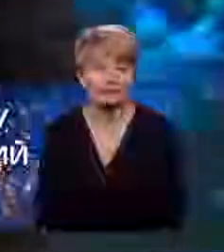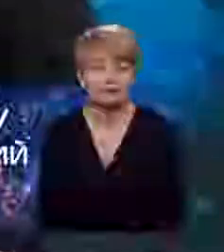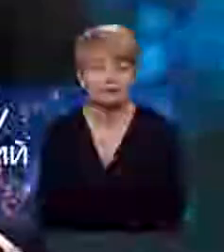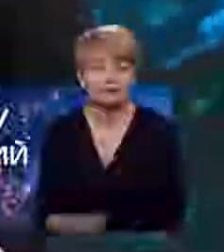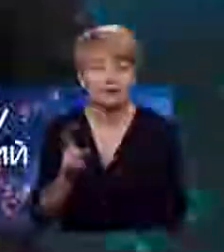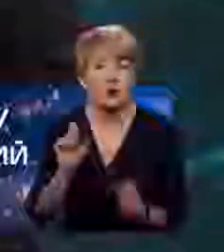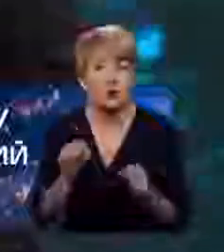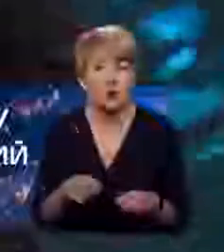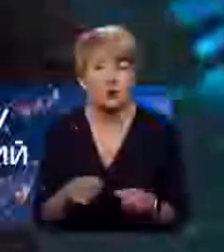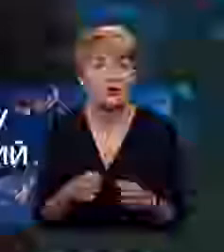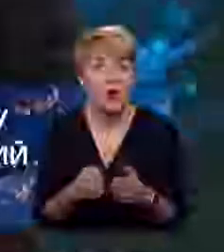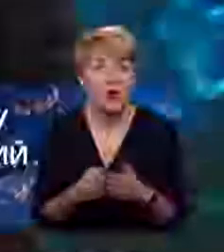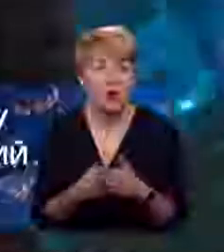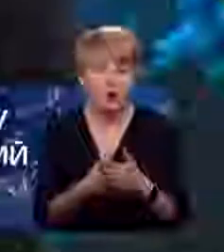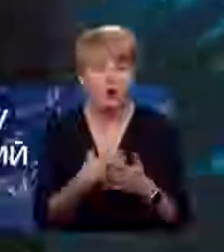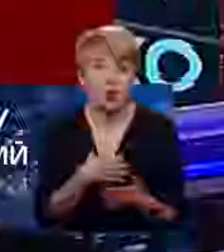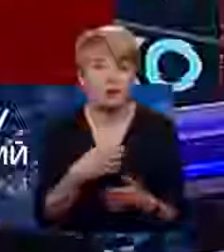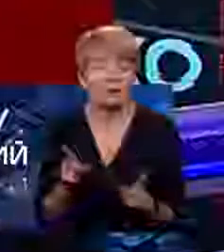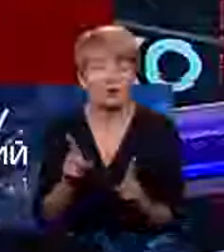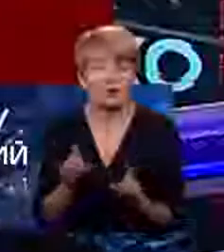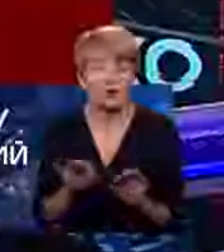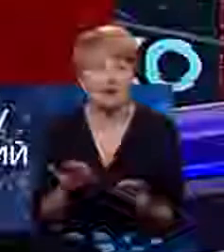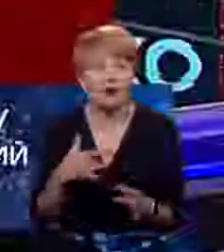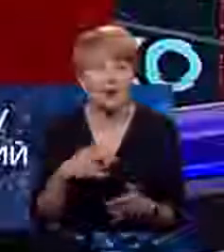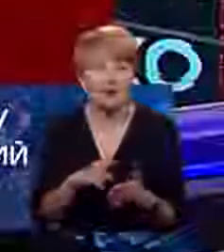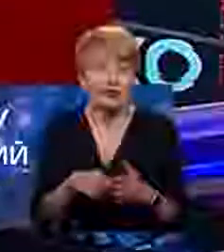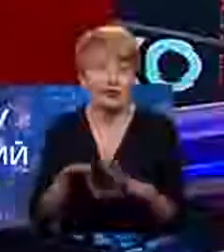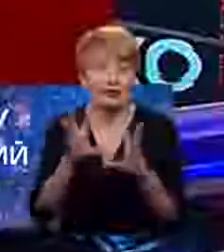можуть ґрунтовно про щось говорити. Моє питання загальне.